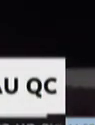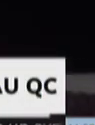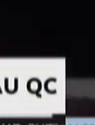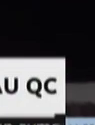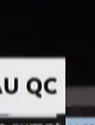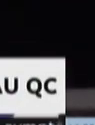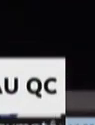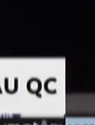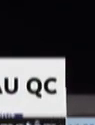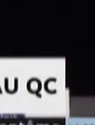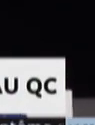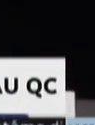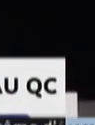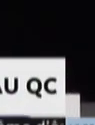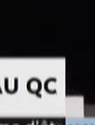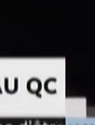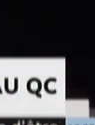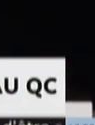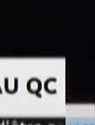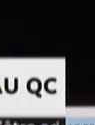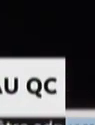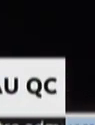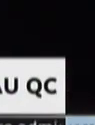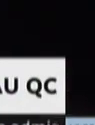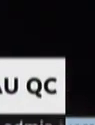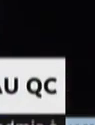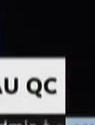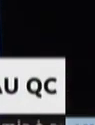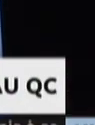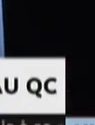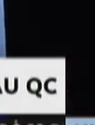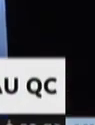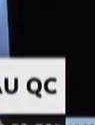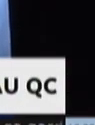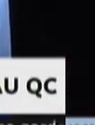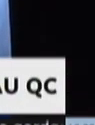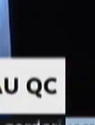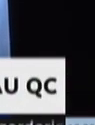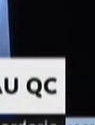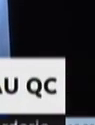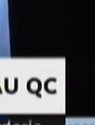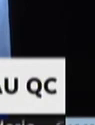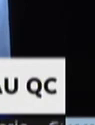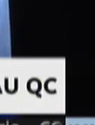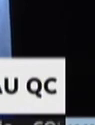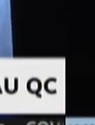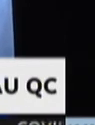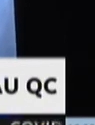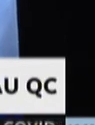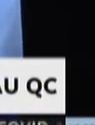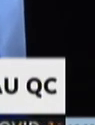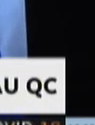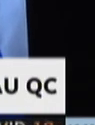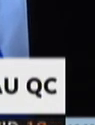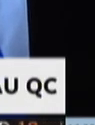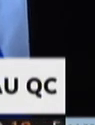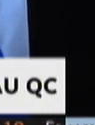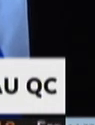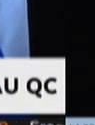alors merci d'être là. C'est important pour notre gouvernement de demeurer présent et d'informer